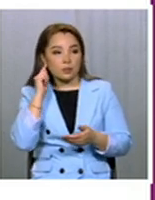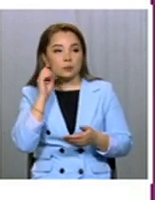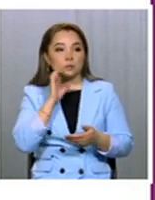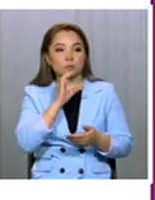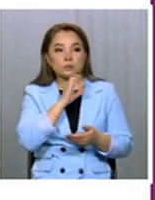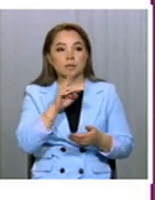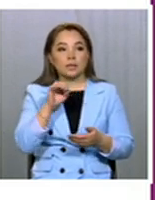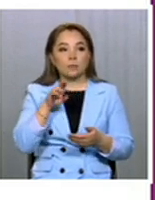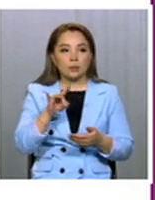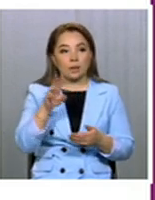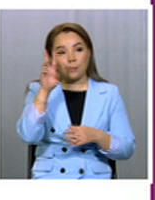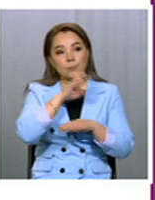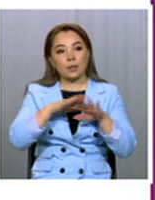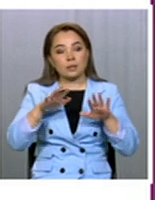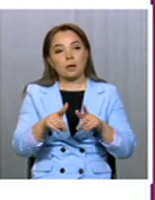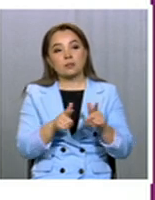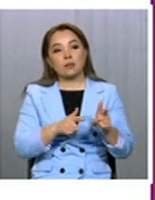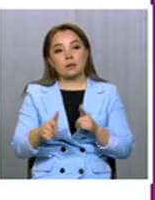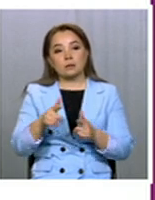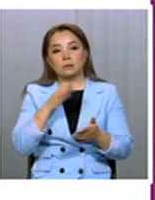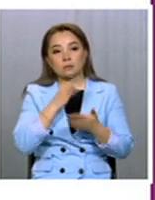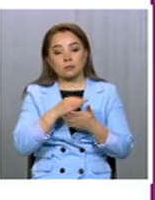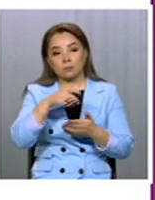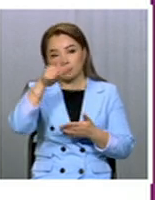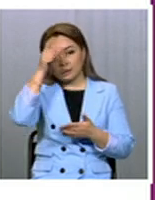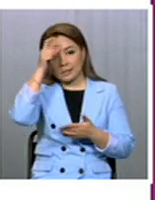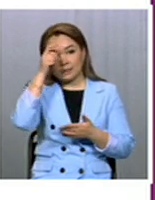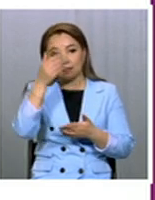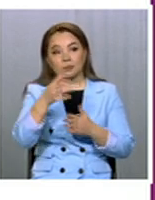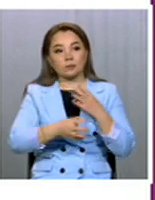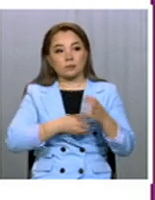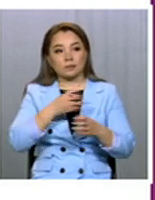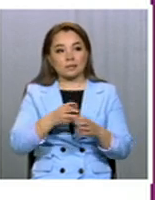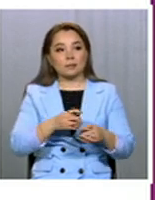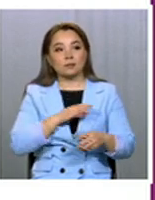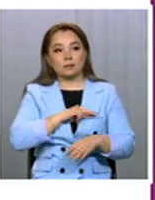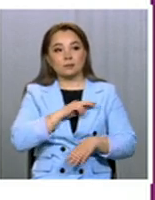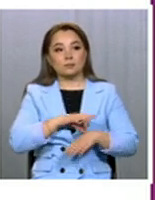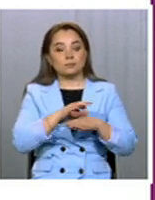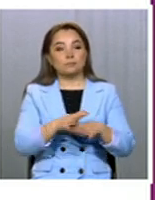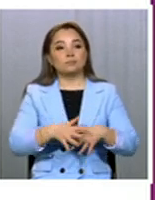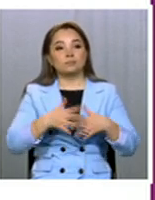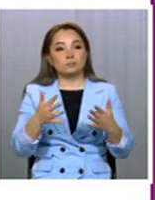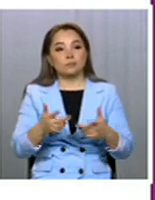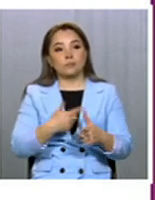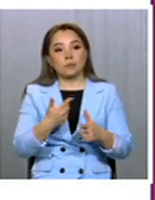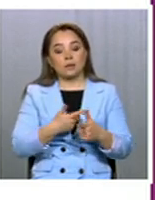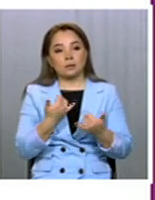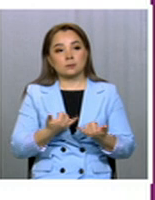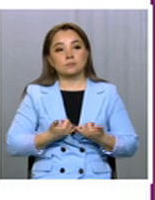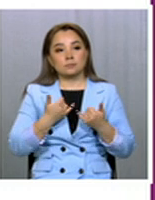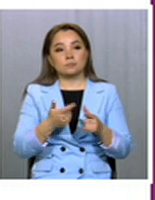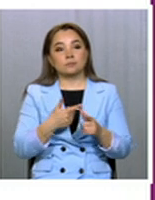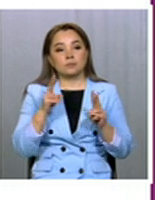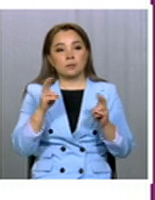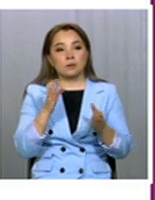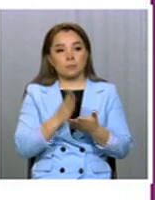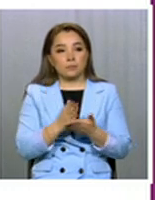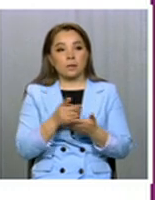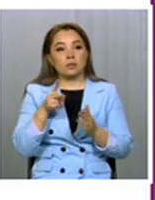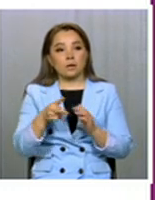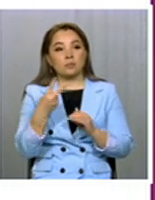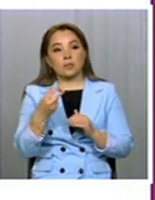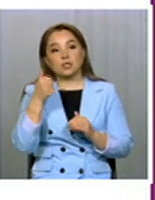Кипр мемлекеттері тағайындаған түрік әлеміне сіңірген ерен еңбегі үшін атағының иегері. 2002